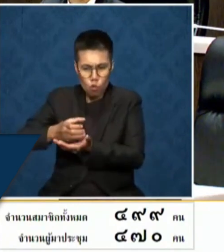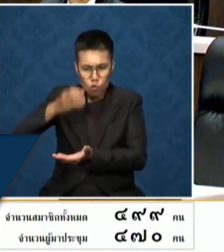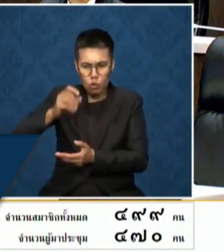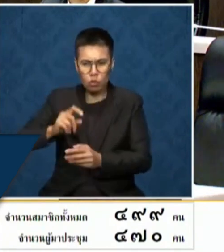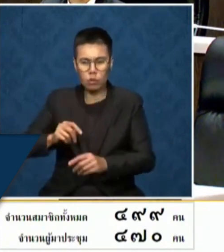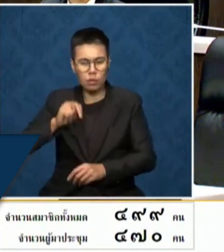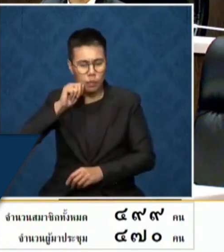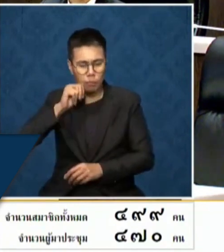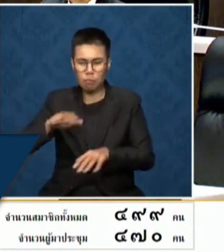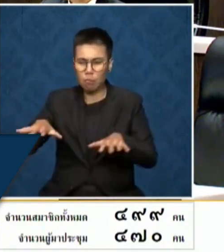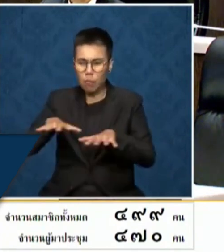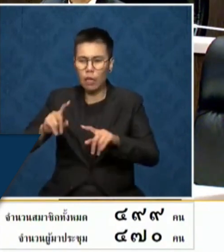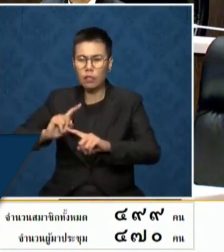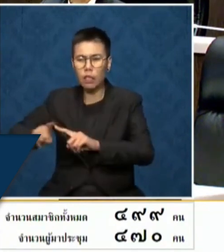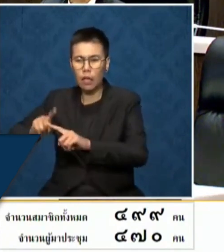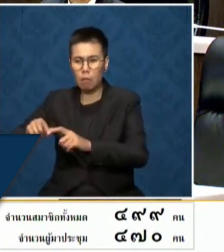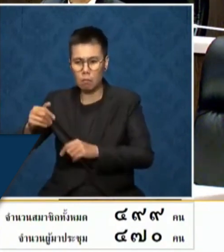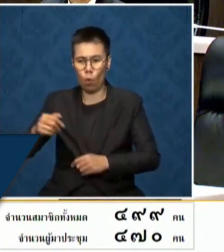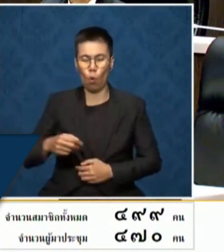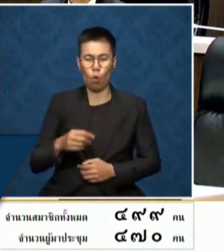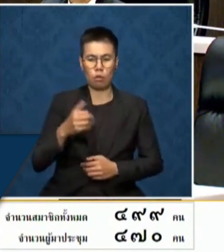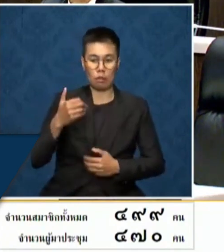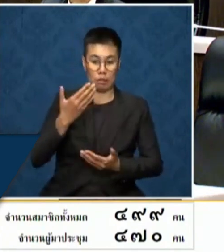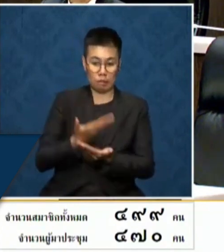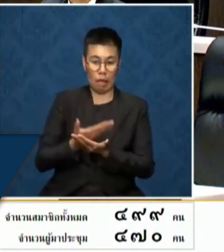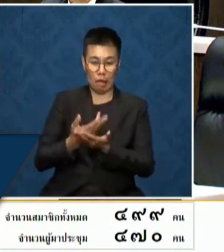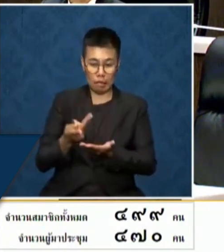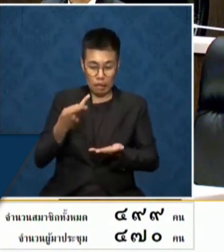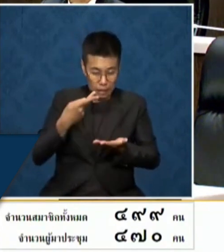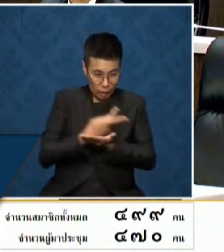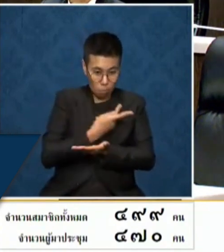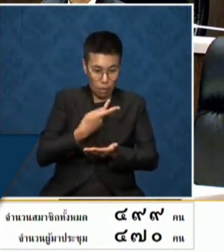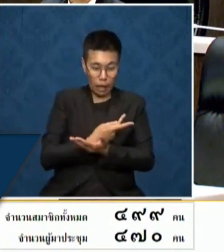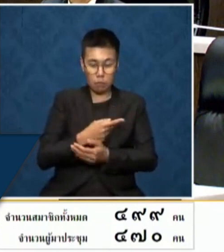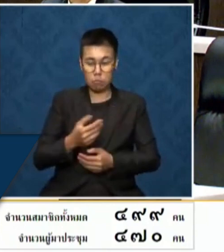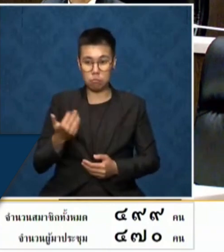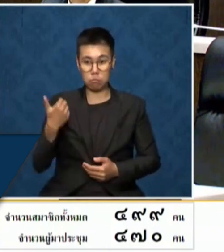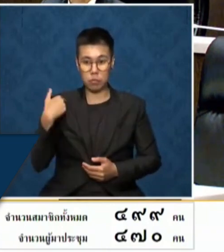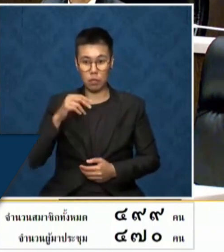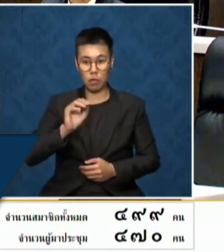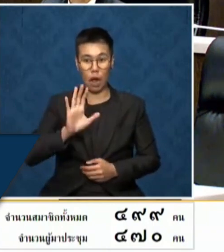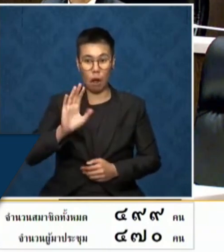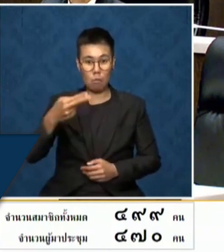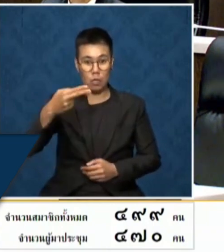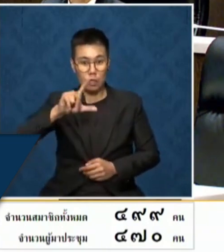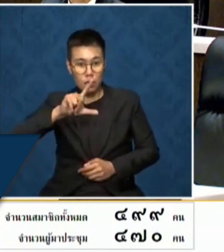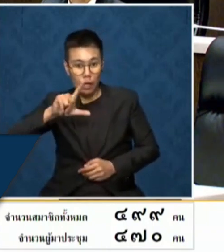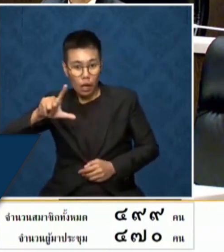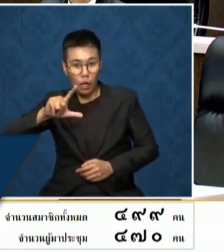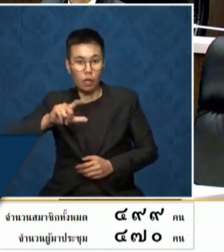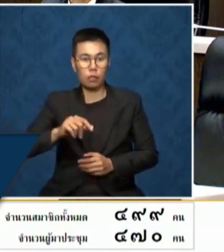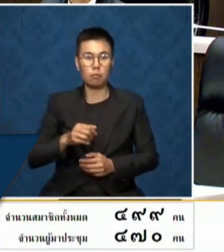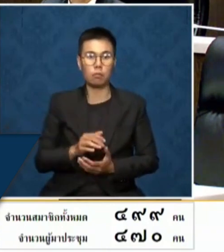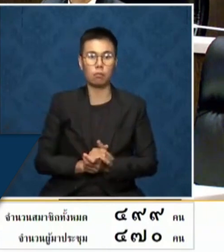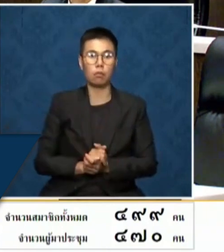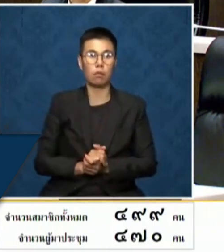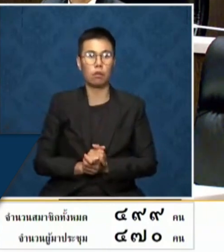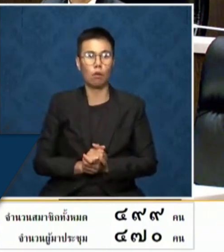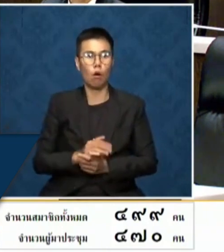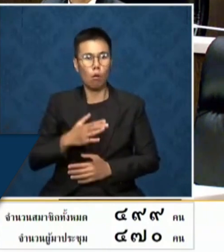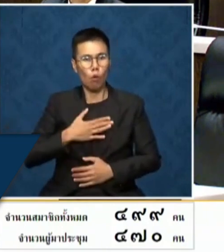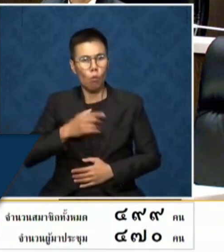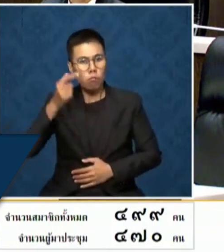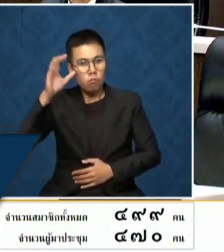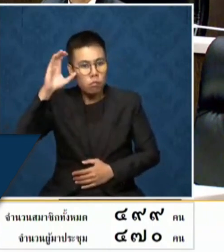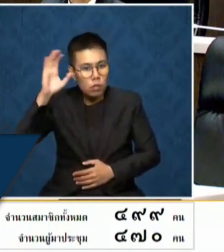มูลค่า 50,000ล้านต่อปีเนี่ยจะไม่มีอิทธิพลต่อนโยบายภาครัฐในประเทศที่เราเป็นอย่างนี้มานานผมไม่